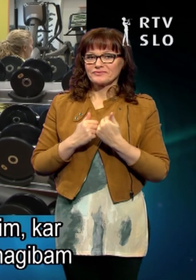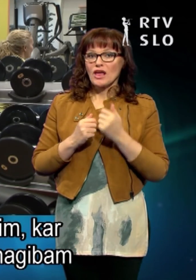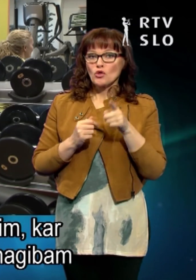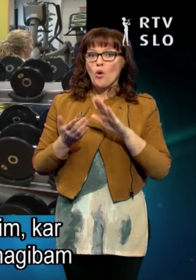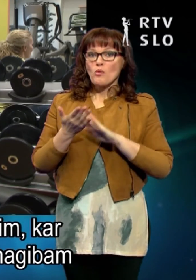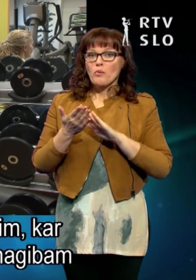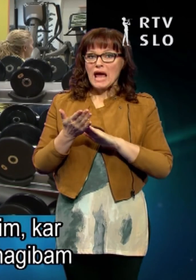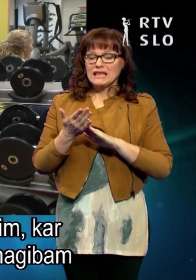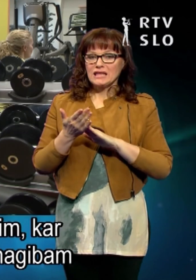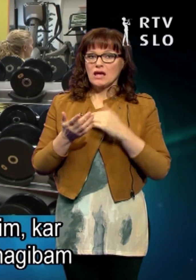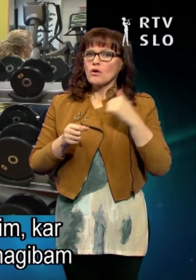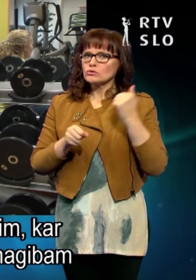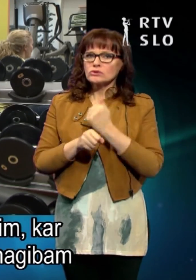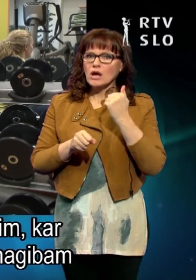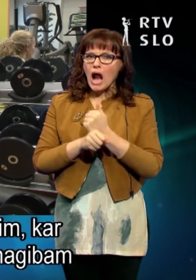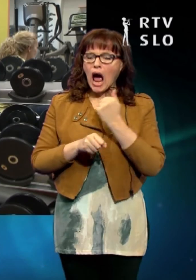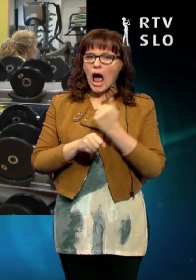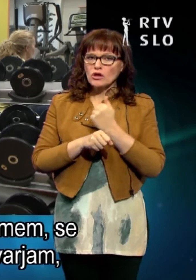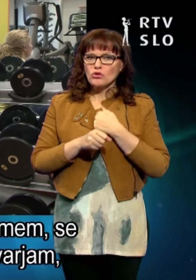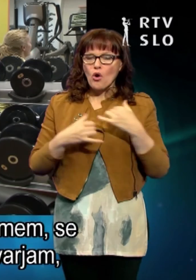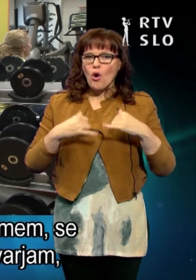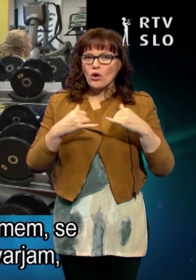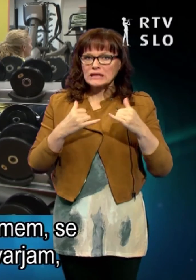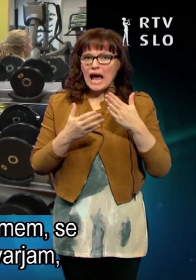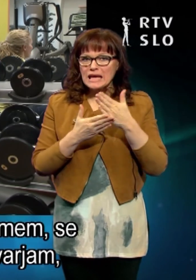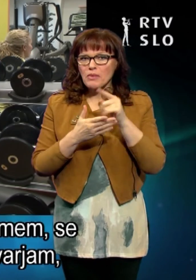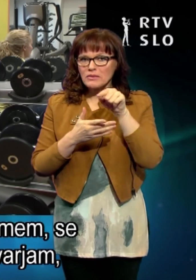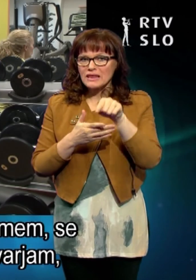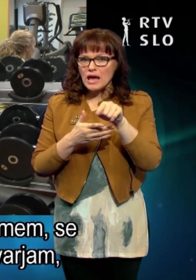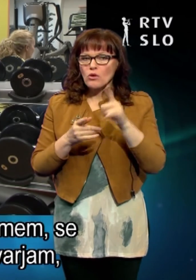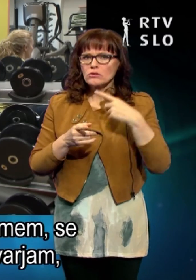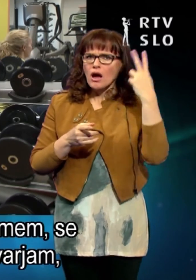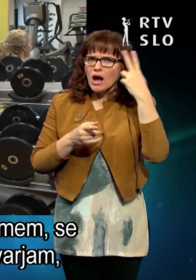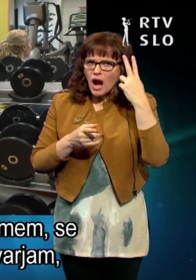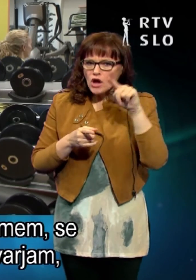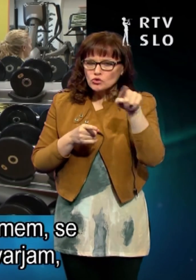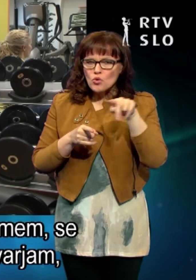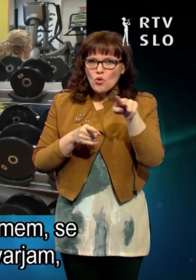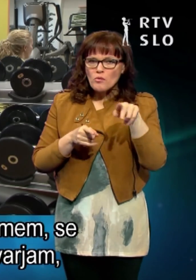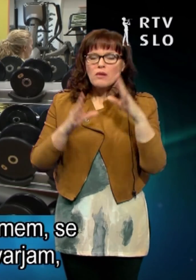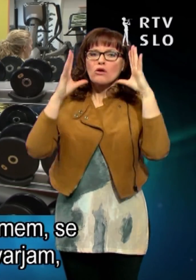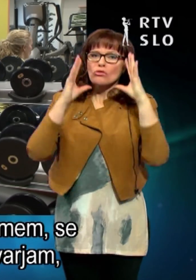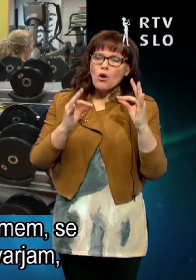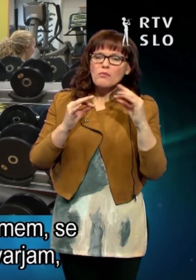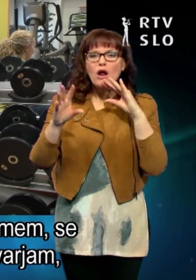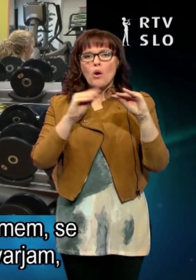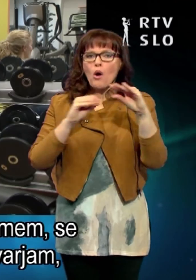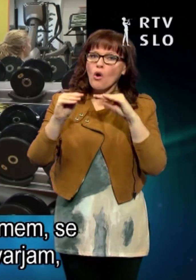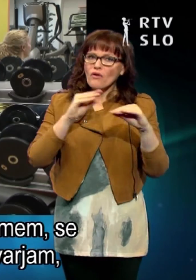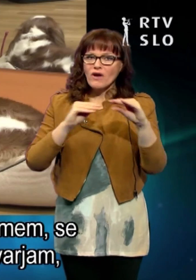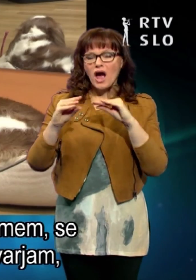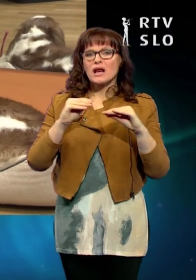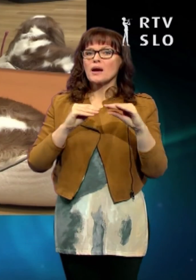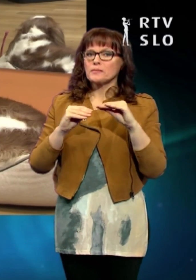kar pomeni, da vztrajno se nagibam k temu, da vse razumem, se z njimi normalno